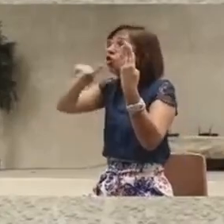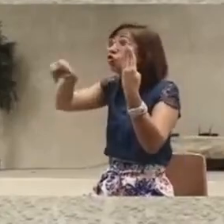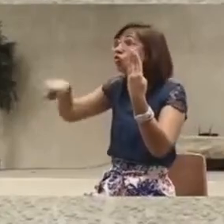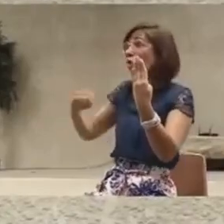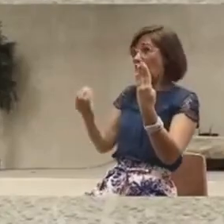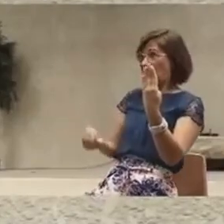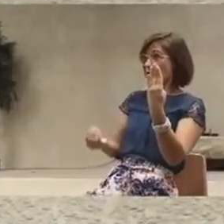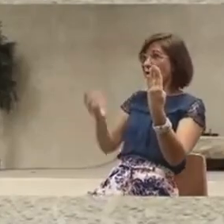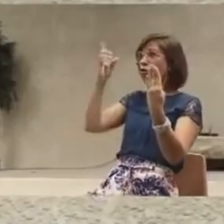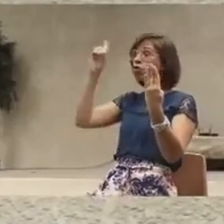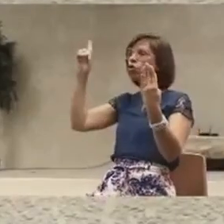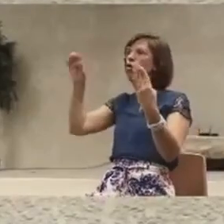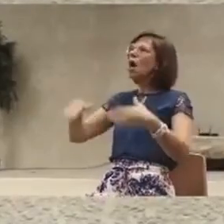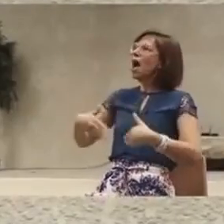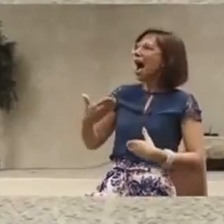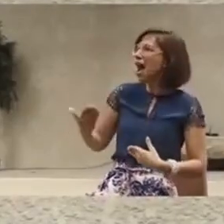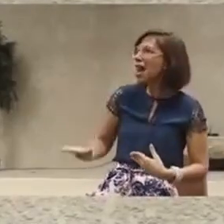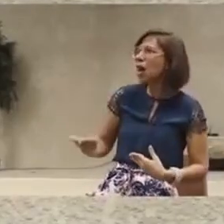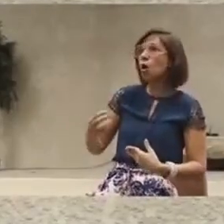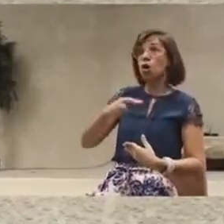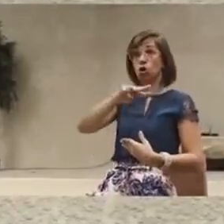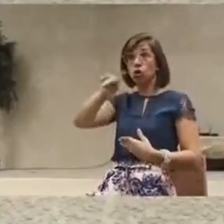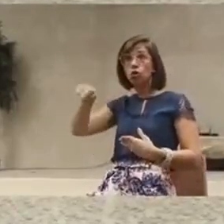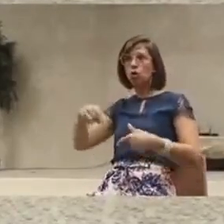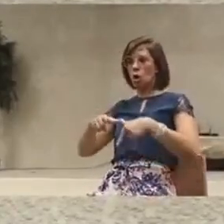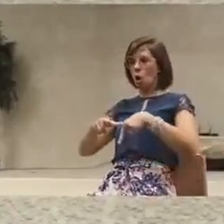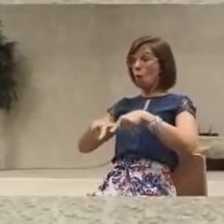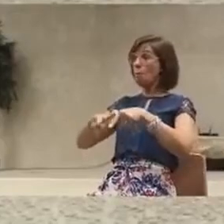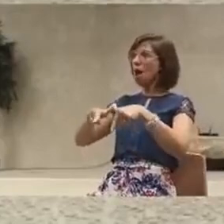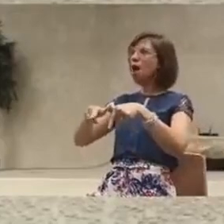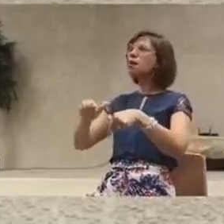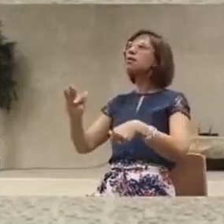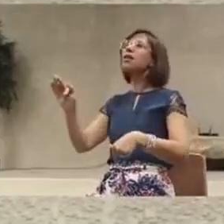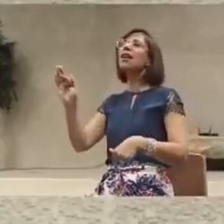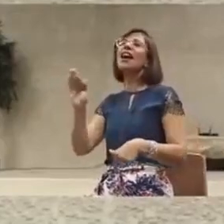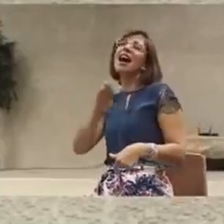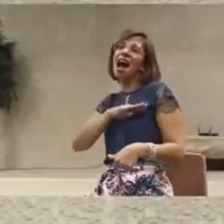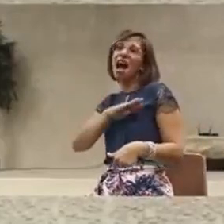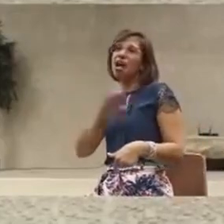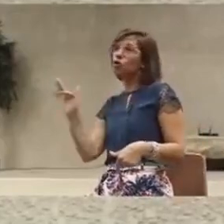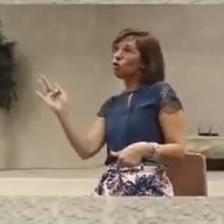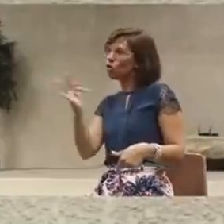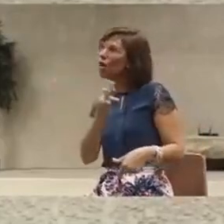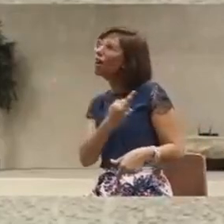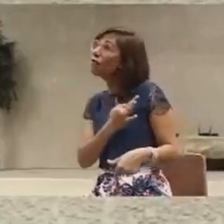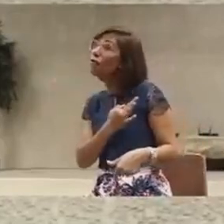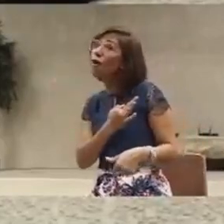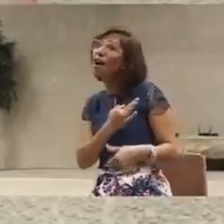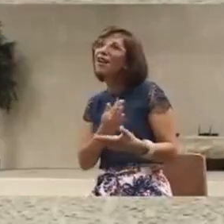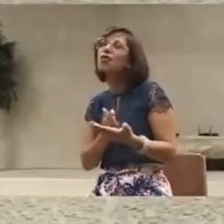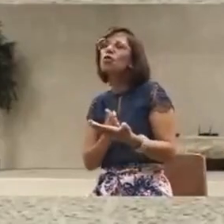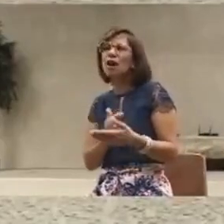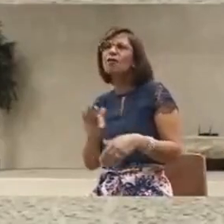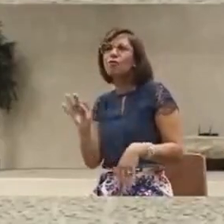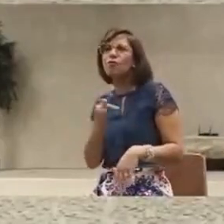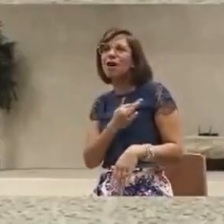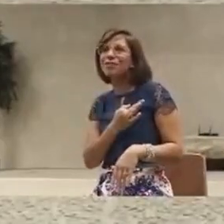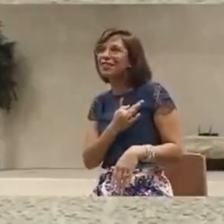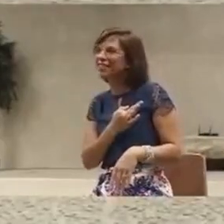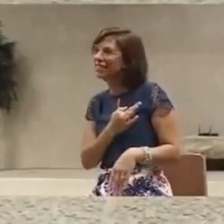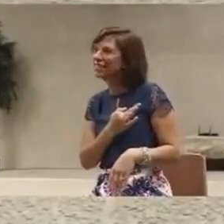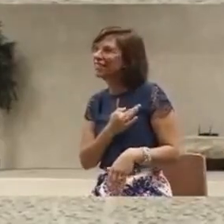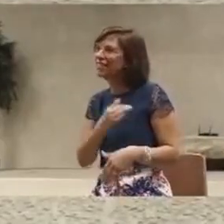par le Saint-Esprit. Autrefois, nous n'avions que nos sens, nous n'avions que nos perceptions des choses